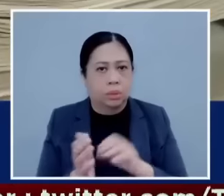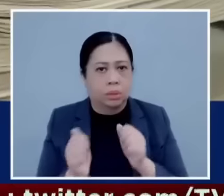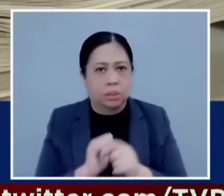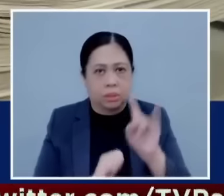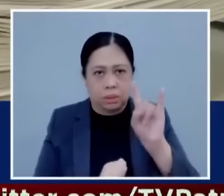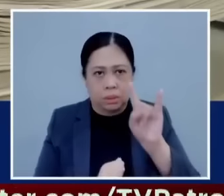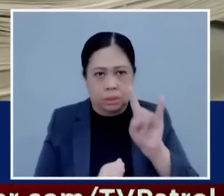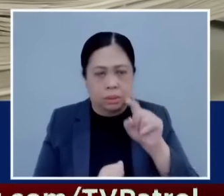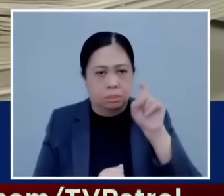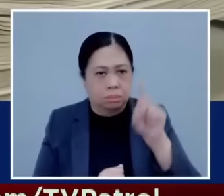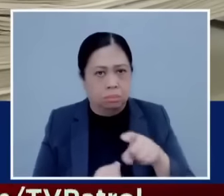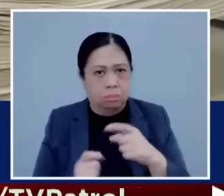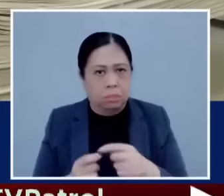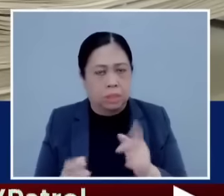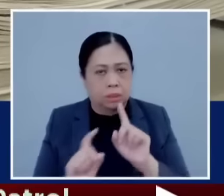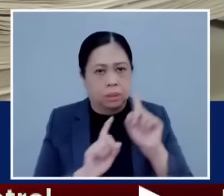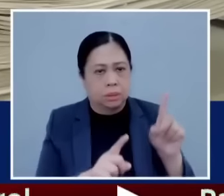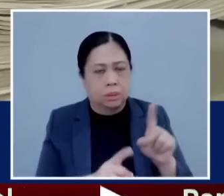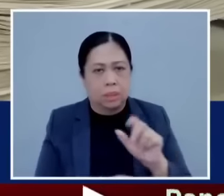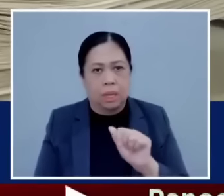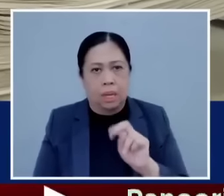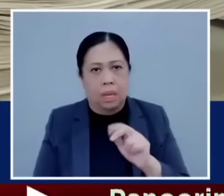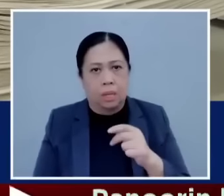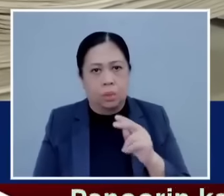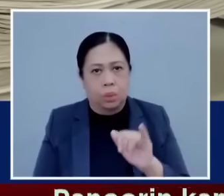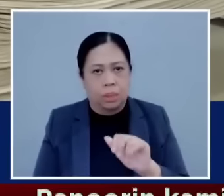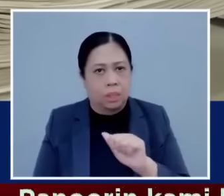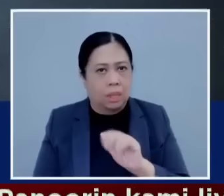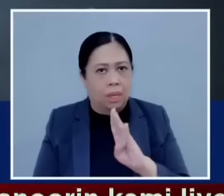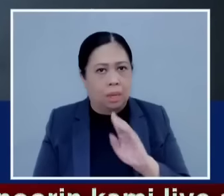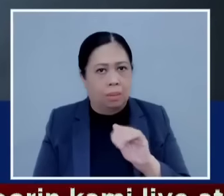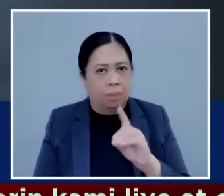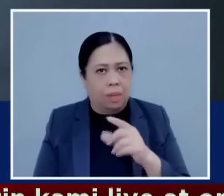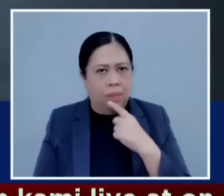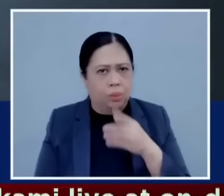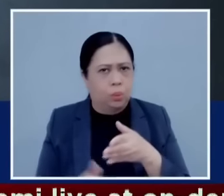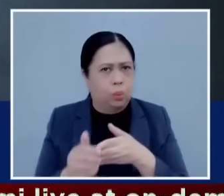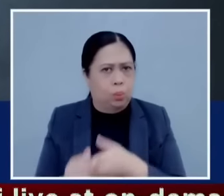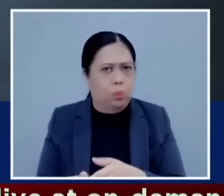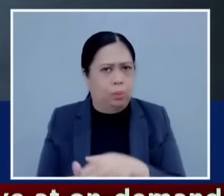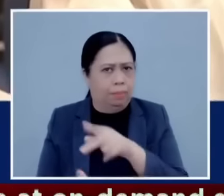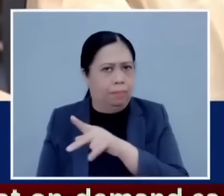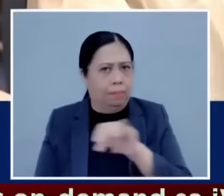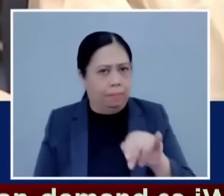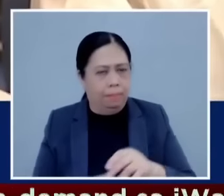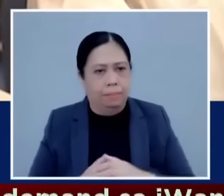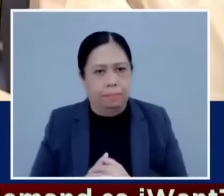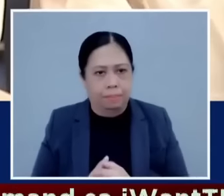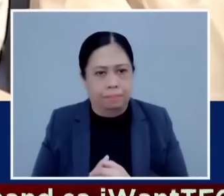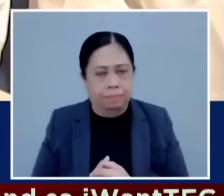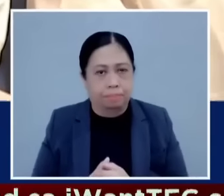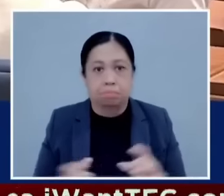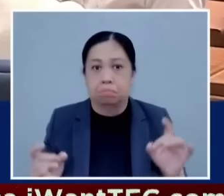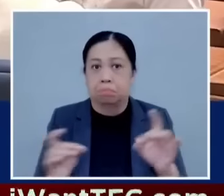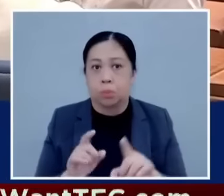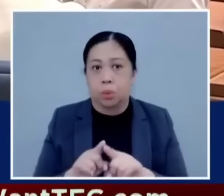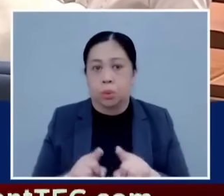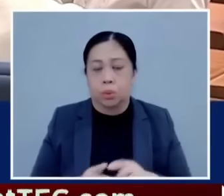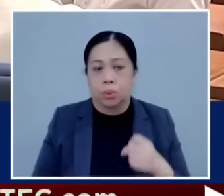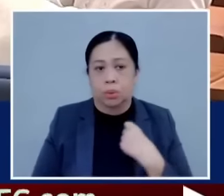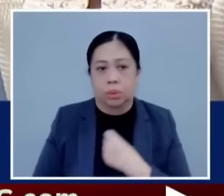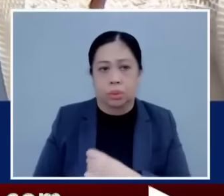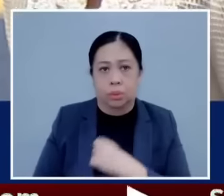sa pagdinig si Attorney Anthony Abad na nakalistang tunay na nasa likod umano ng People's Initiative. Bumuelta rin si Senador Marcos